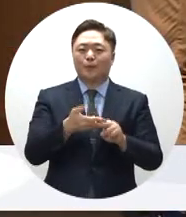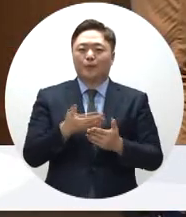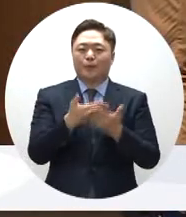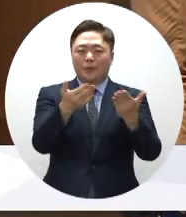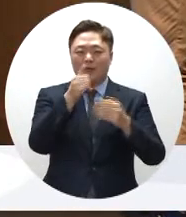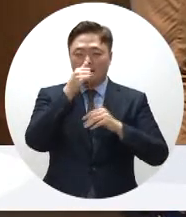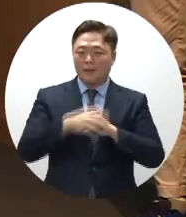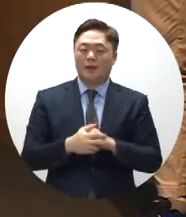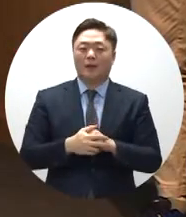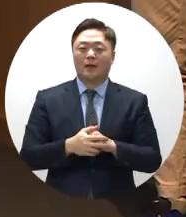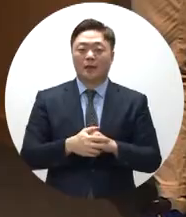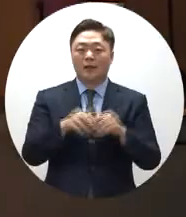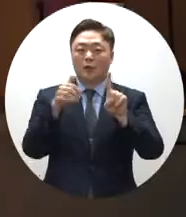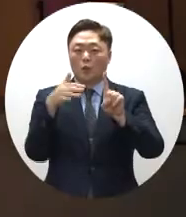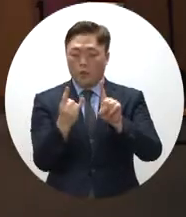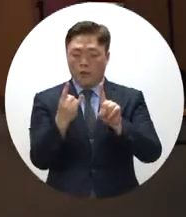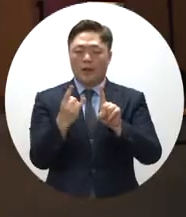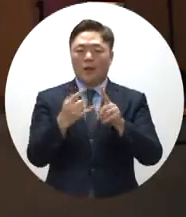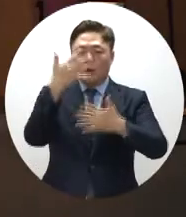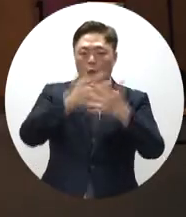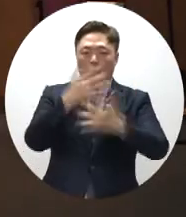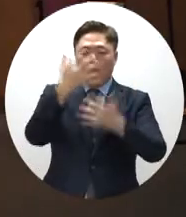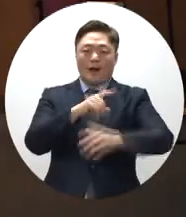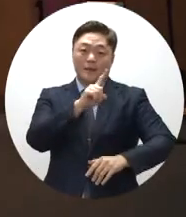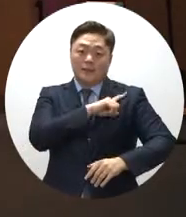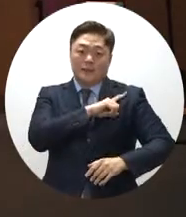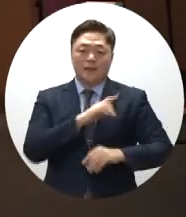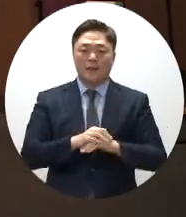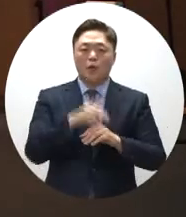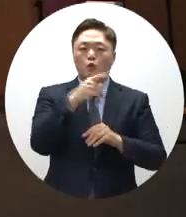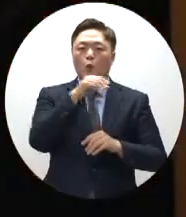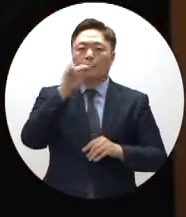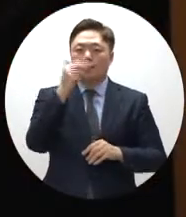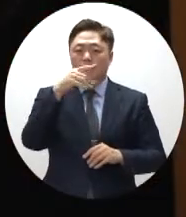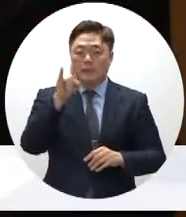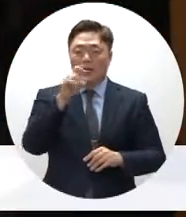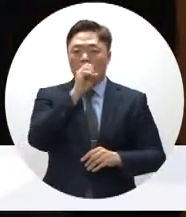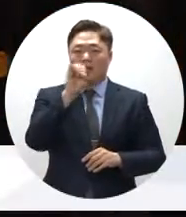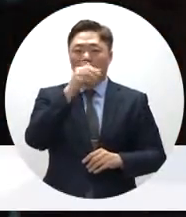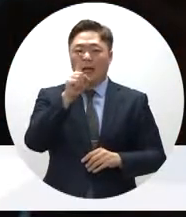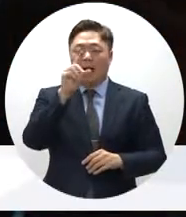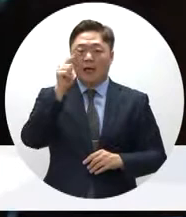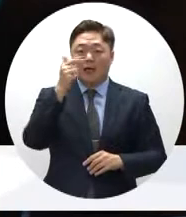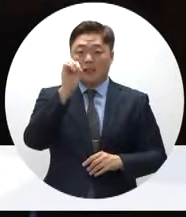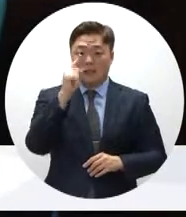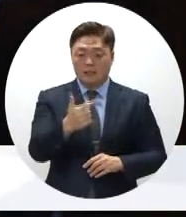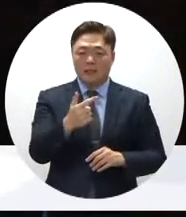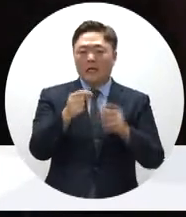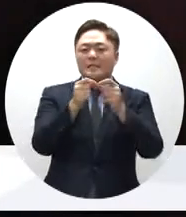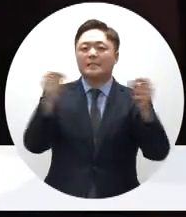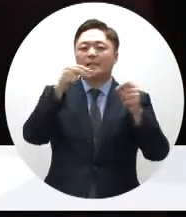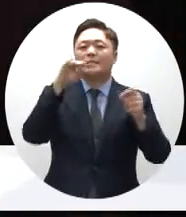이루어졌습니다. 제1회 합천 수려한 영화제의 영예 대상은 조민재, 이나은 감독의 실이란